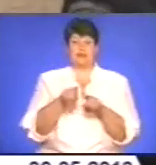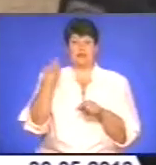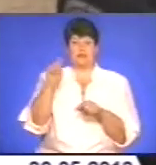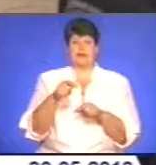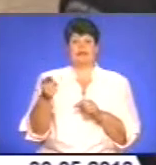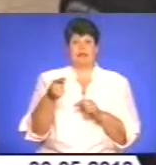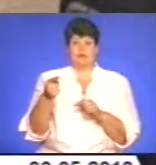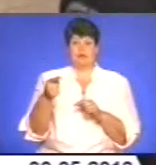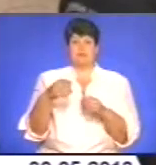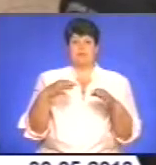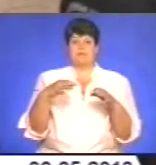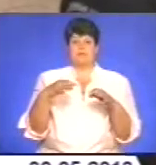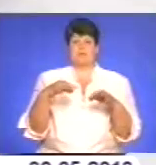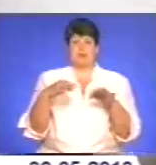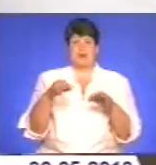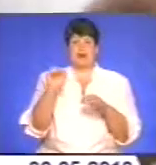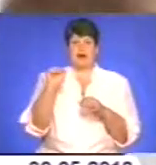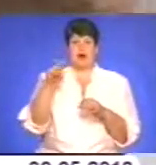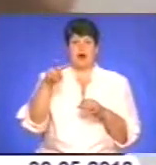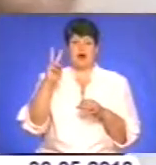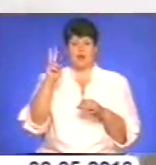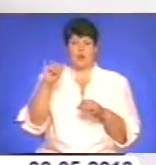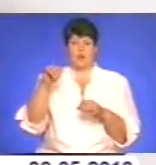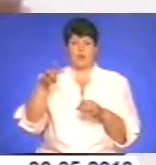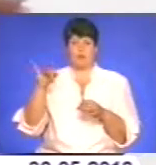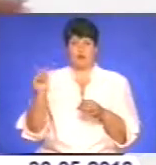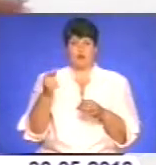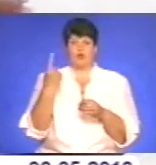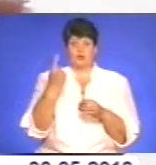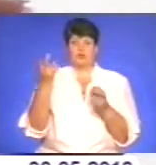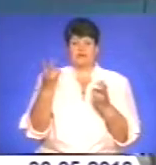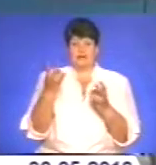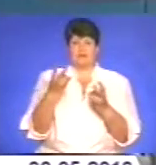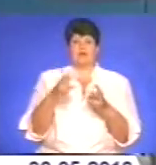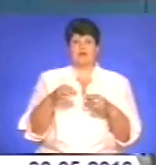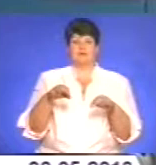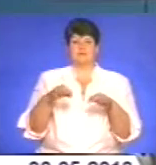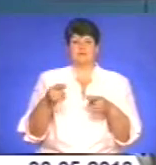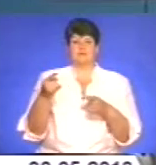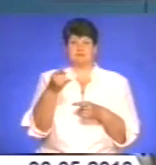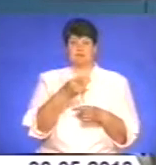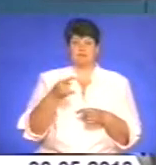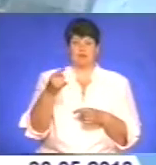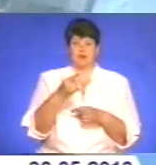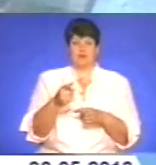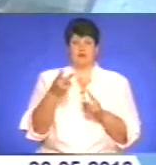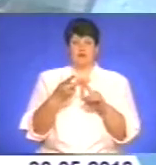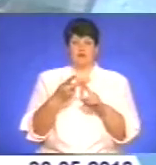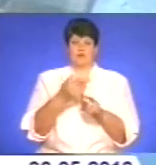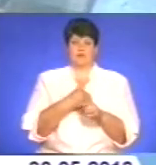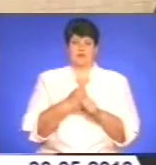Тернополя за автомобільними акумуляторами. Одному нагромаджувач знадобився для автівки, на якій таксує, інший вирішив зробити приємне